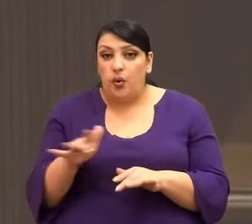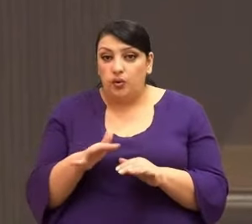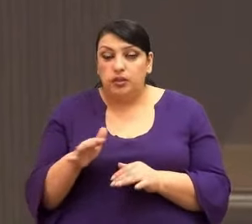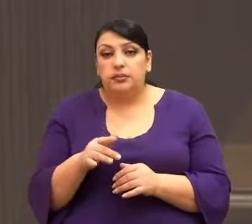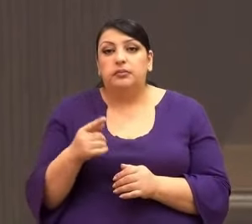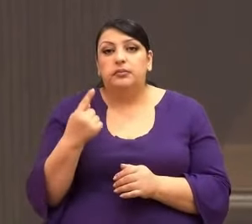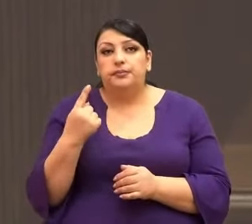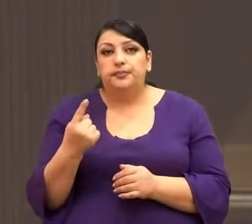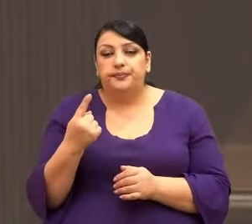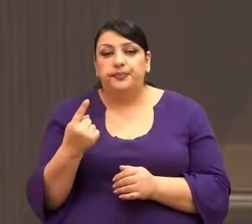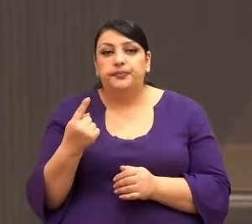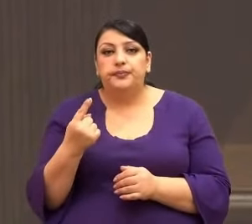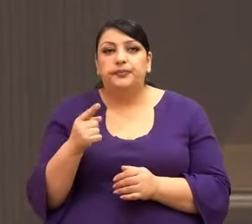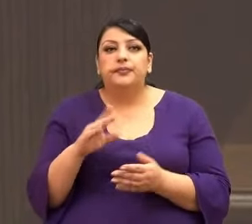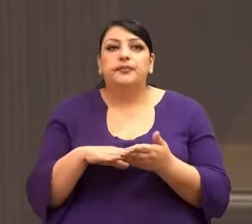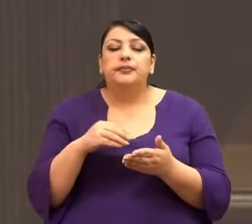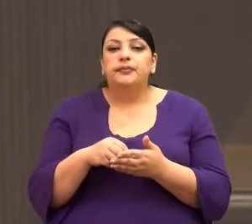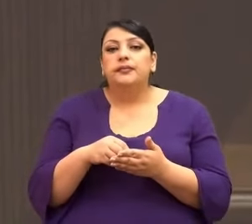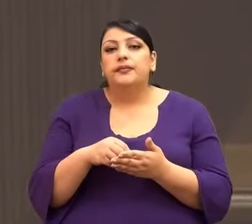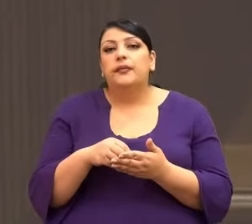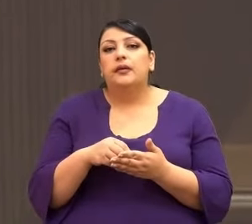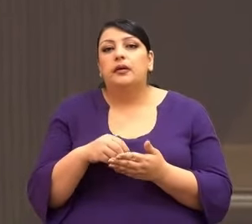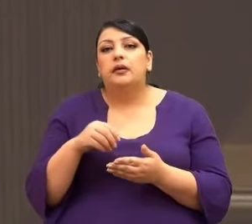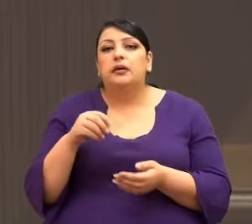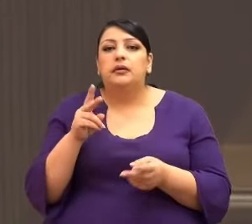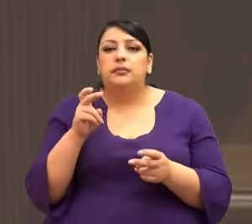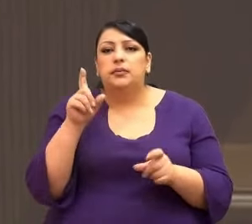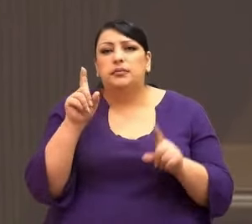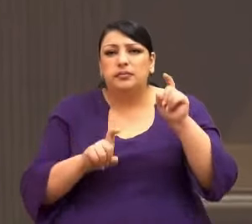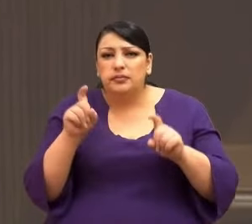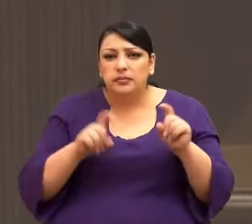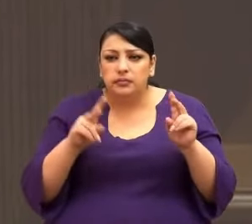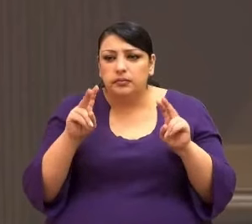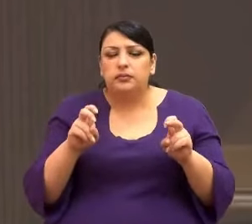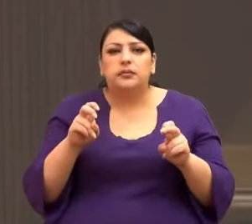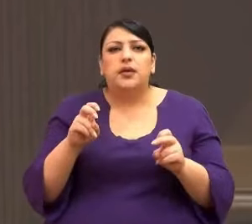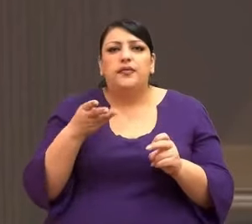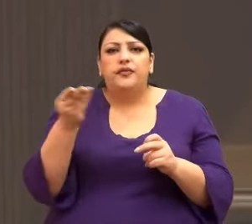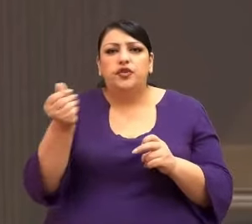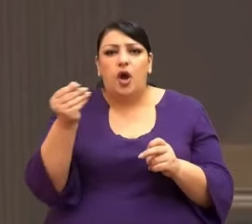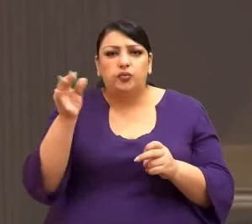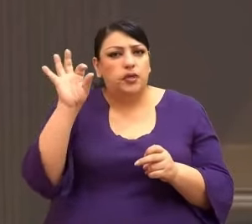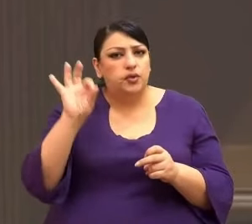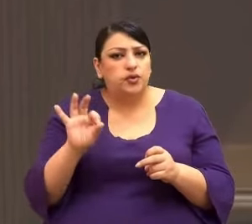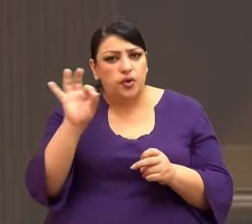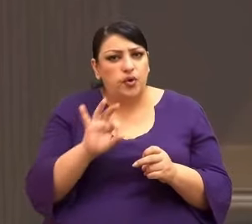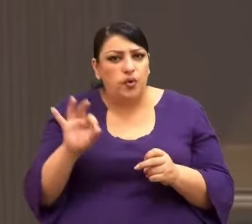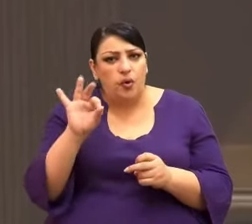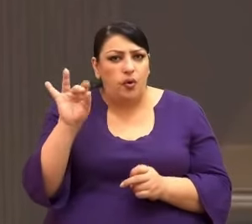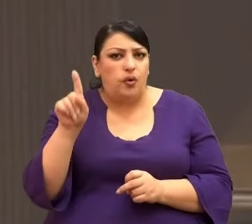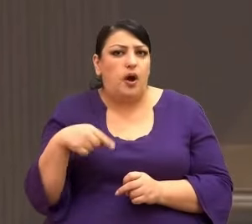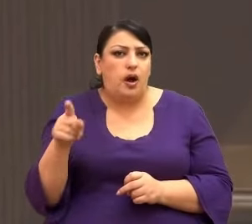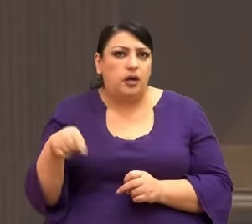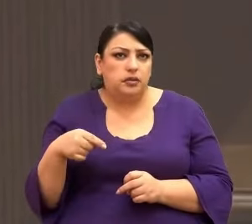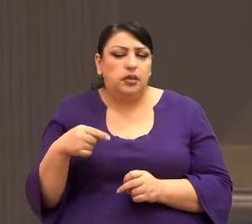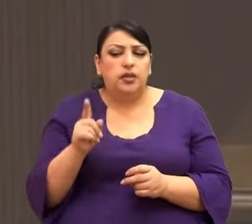տեսակը միկրոձեռնարկատիրության հարկման համակարգում կազմակերպելու պարագայում վճարվում է 0 հարկ, շրջանառության հարկի պարագայում վճարվում է